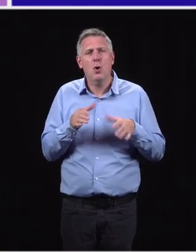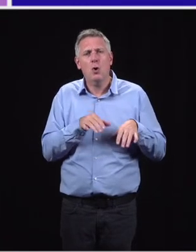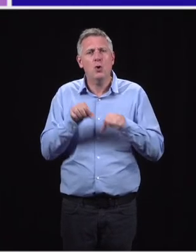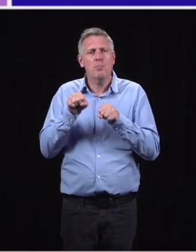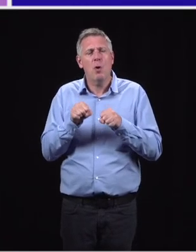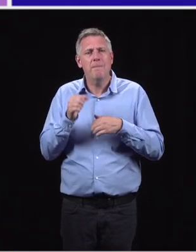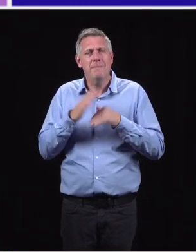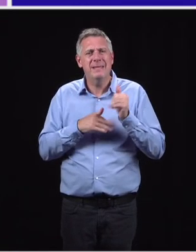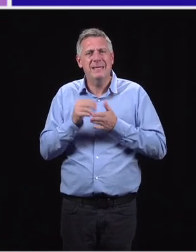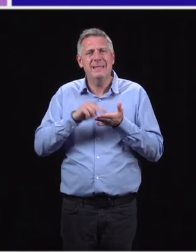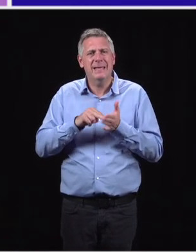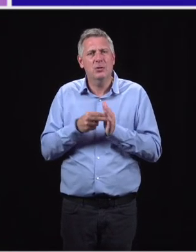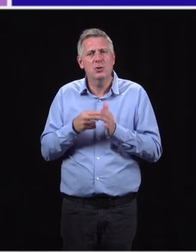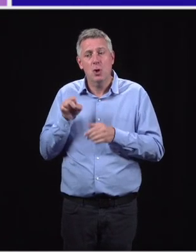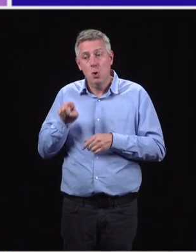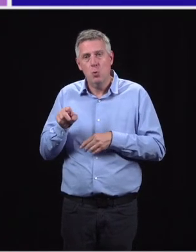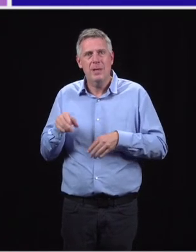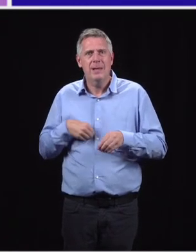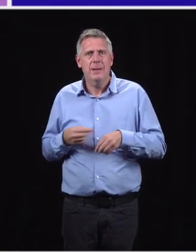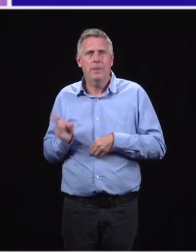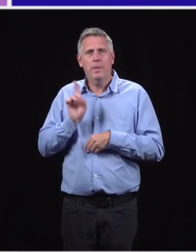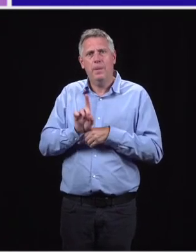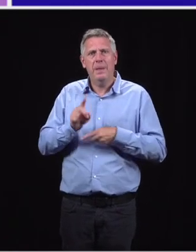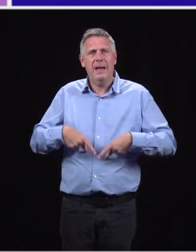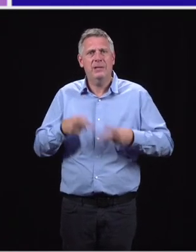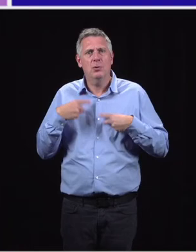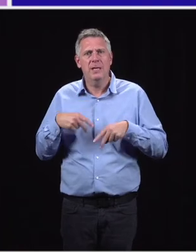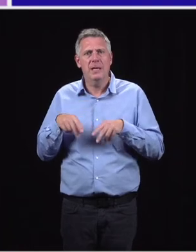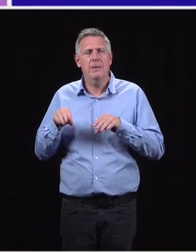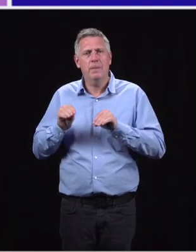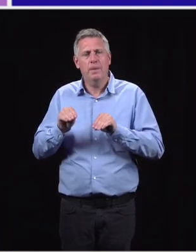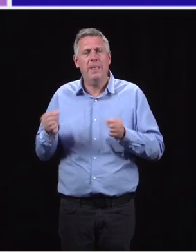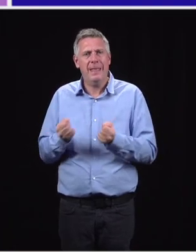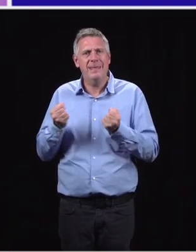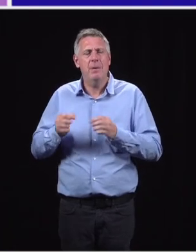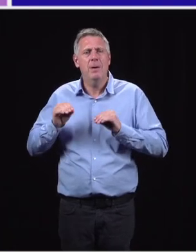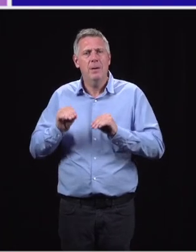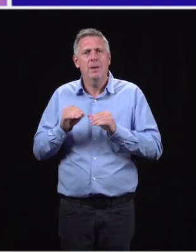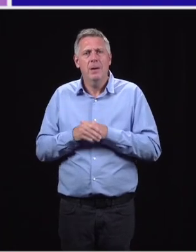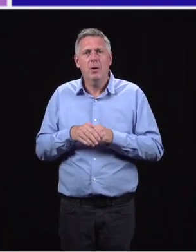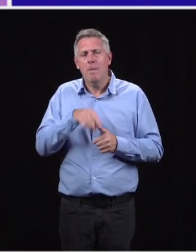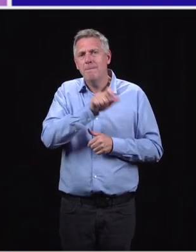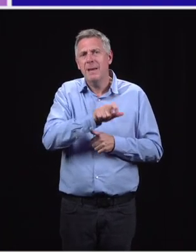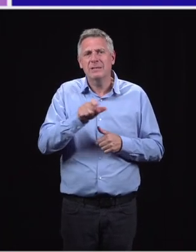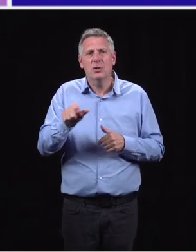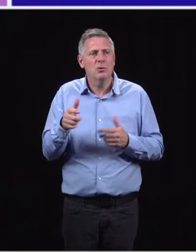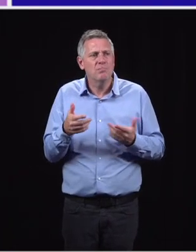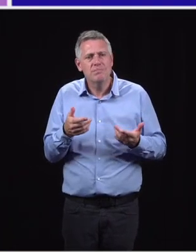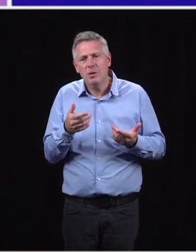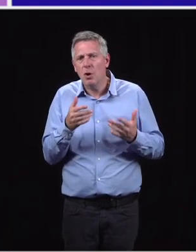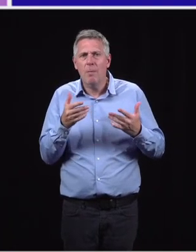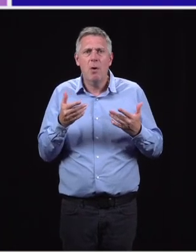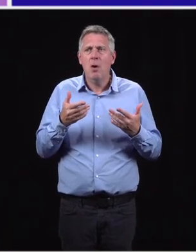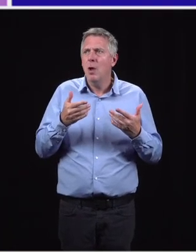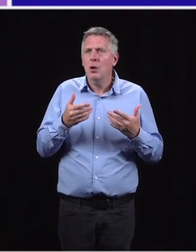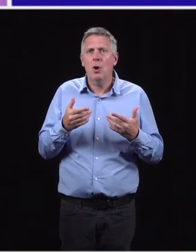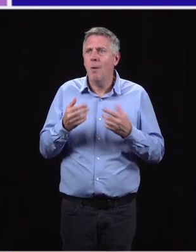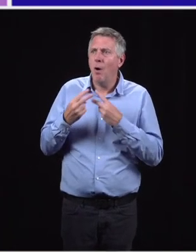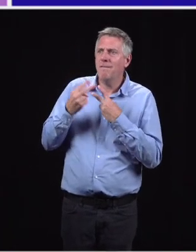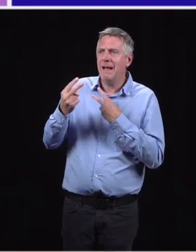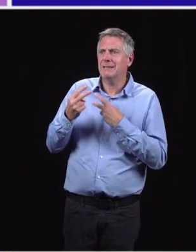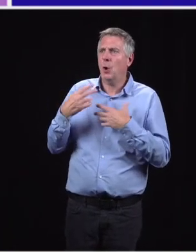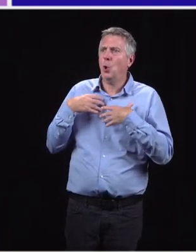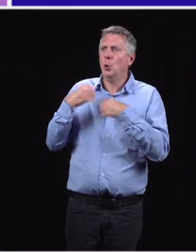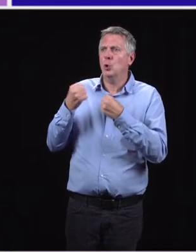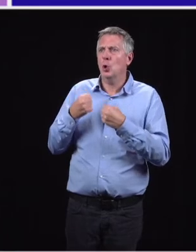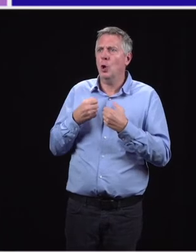des métiers de la tech qui va animer un atelier pour accompagner les personnes en reconversion comme en valoriser un parcours de reconversion quand on est devant un recruteur mais